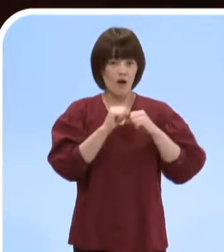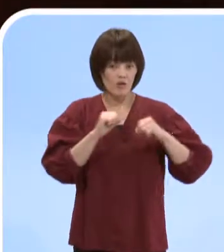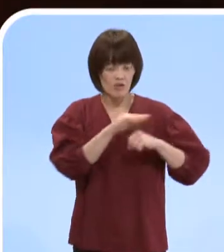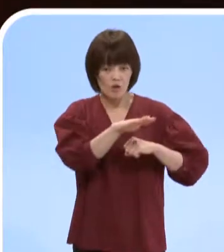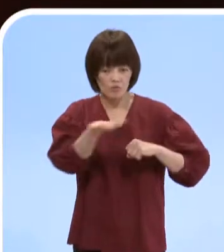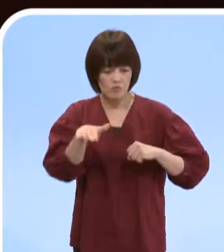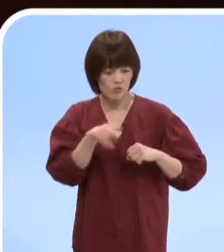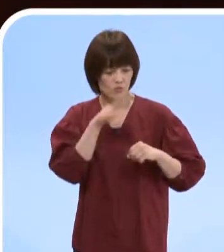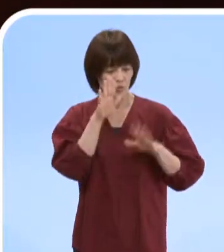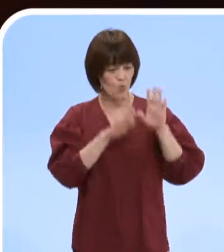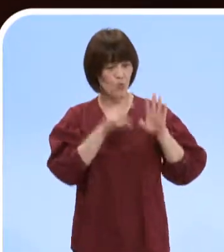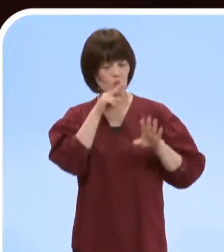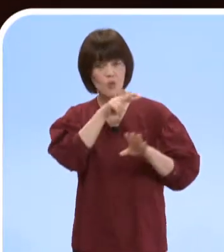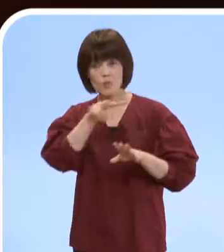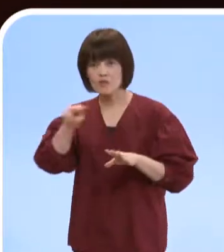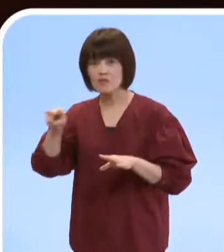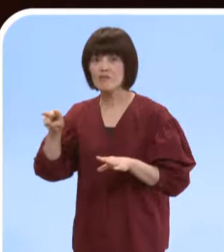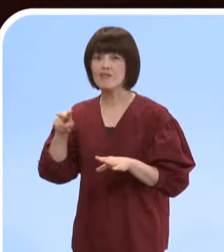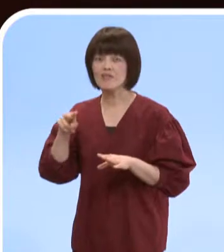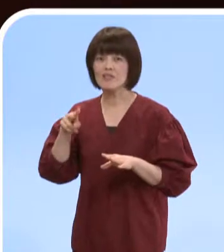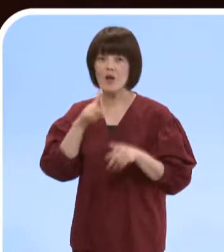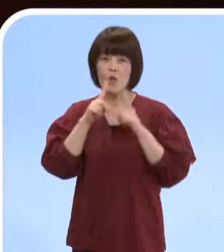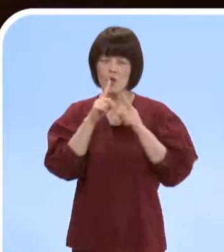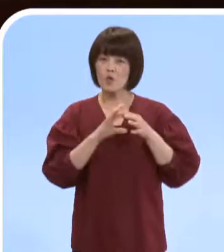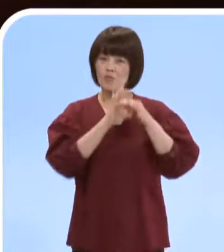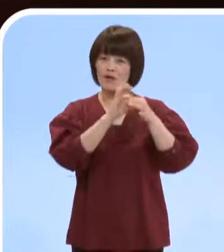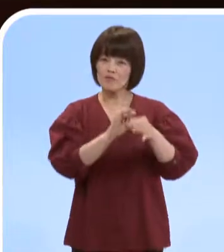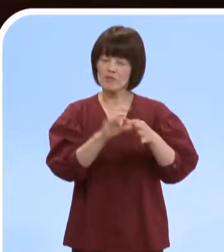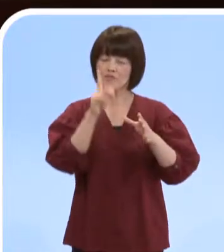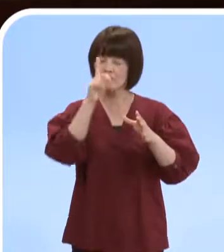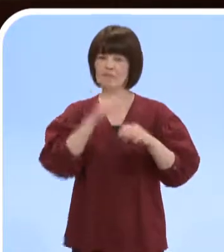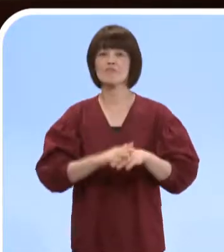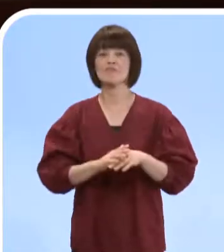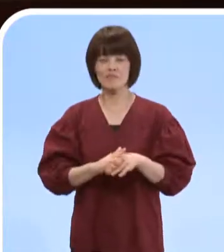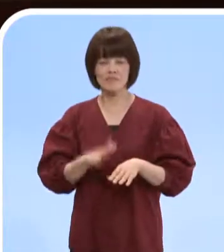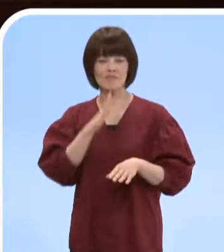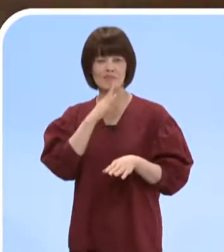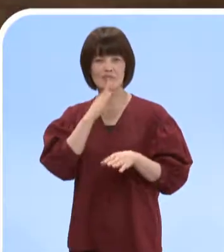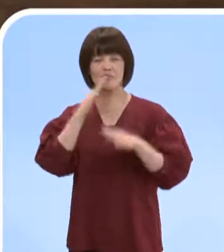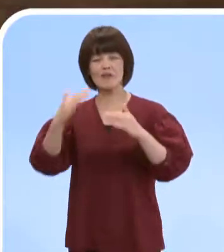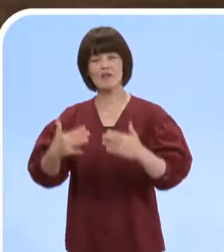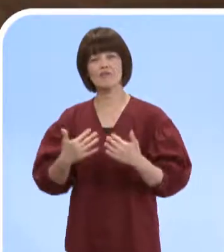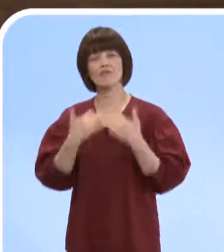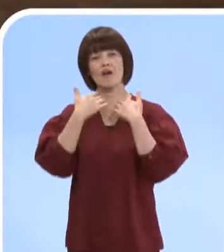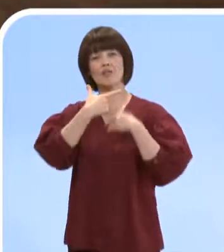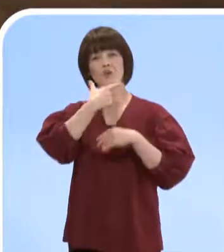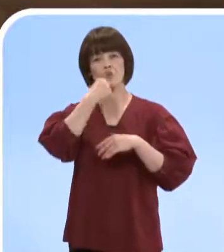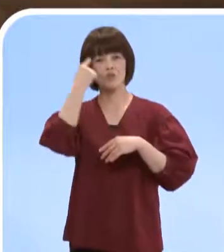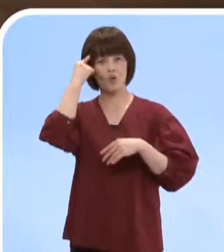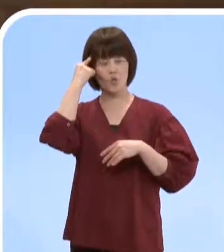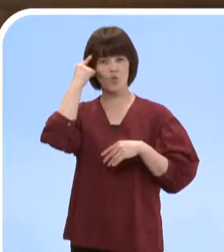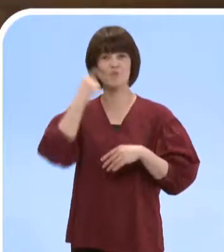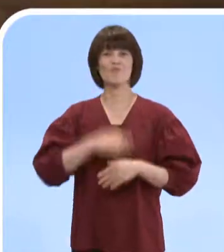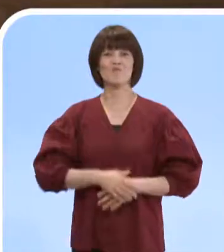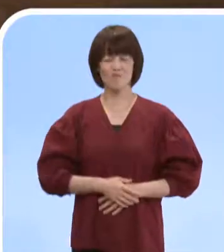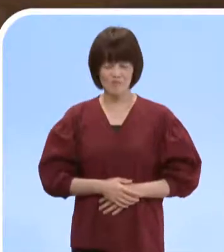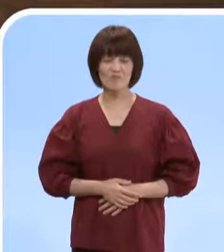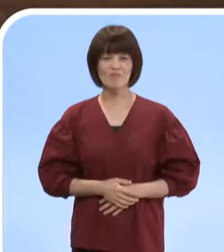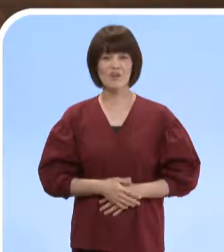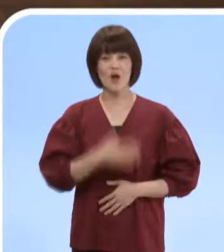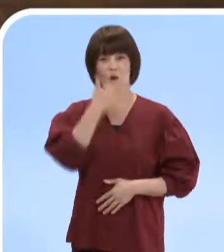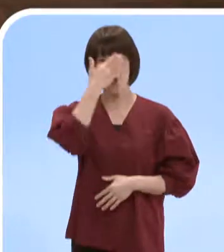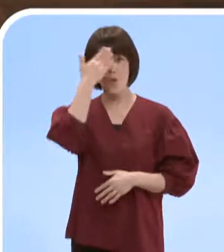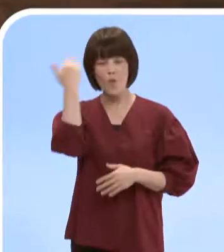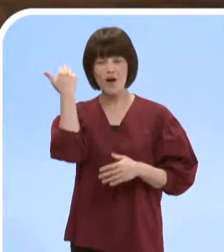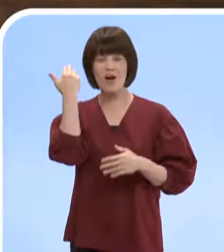葉じゃなくて感じることをこう、うん、ここでなんかしてほしいなって思ってて、 あの若い子、若い方ってね、いろいろ年はいろいろ